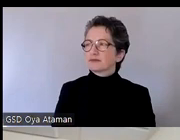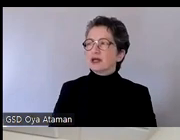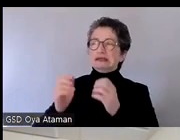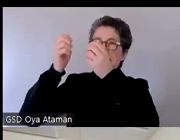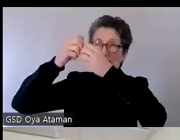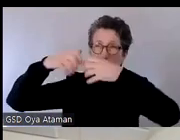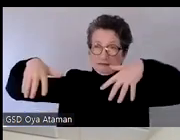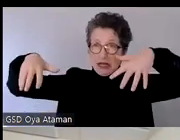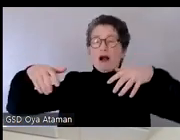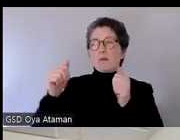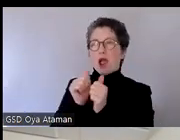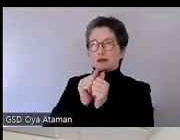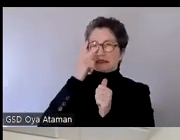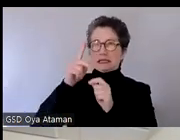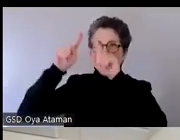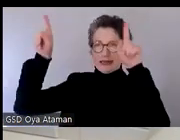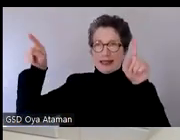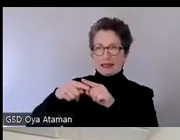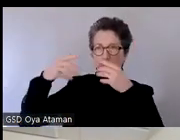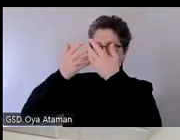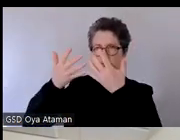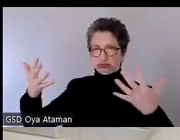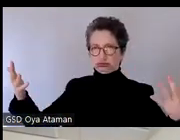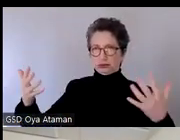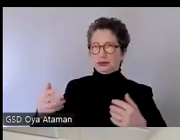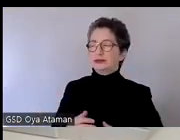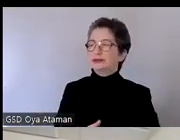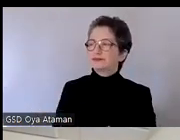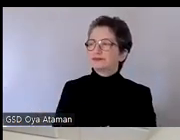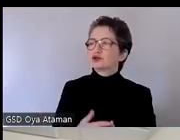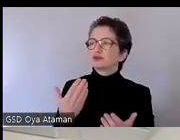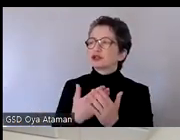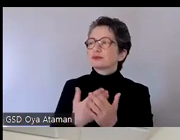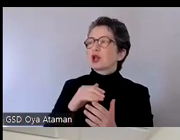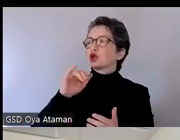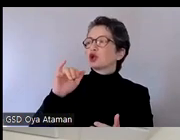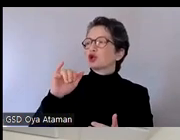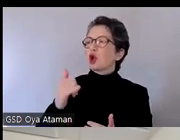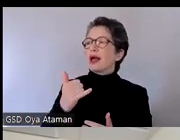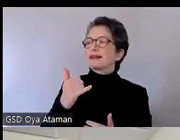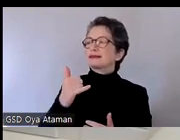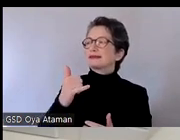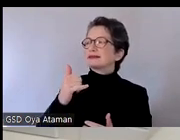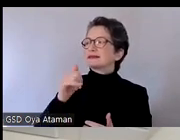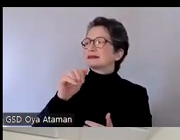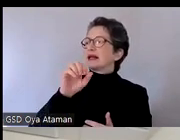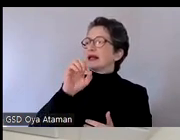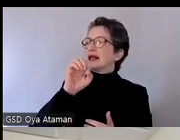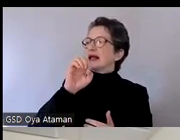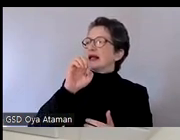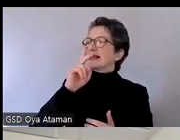potenten Partnern aus Europa, zum Beispiel die Johannes Kepler Universität Linz, die sehr, sehr viel